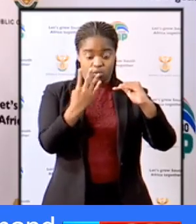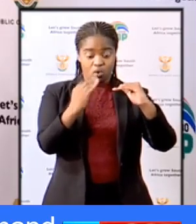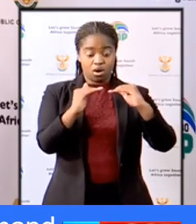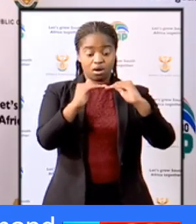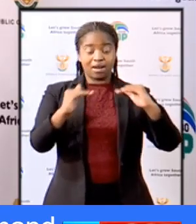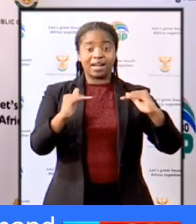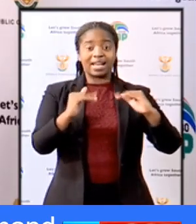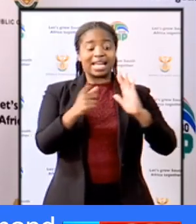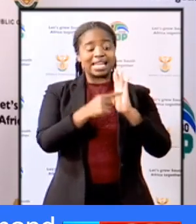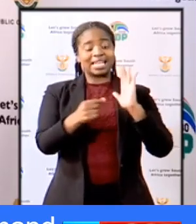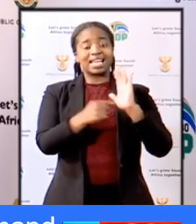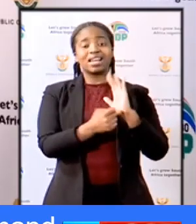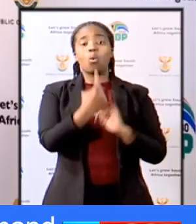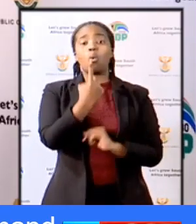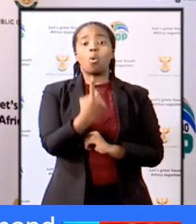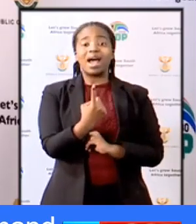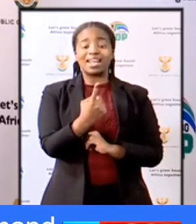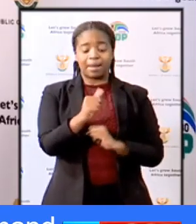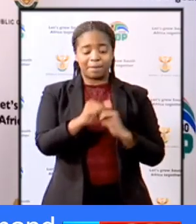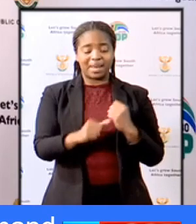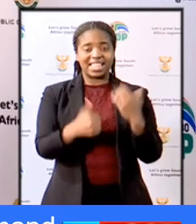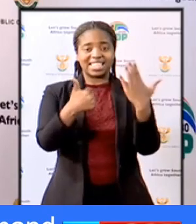1 kuJune